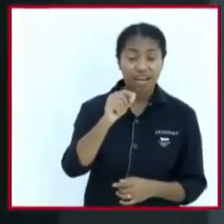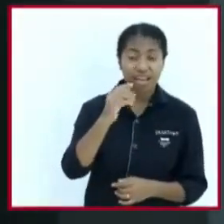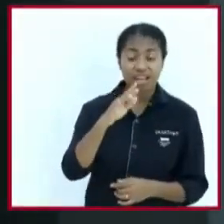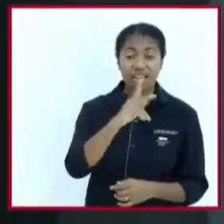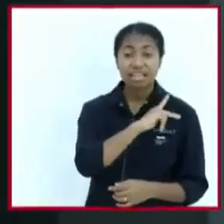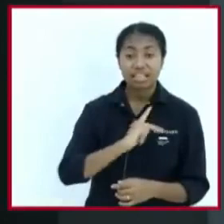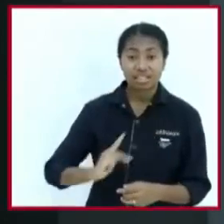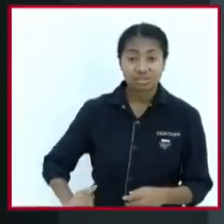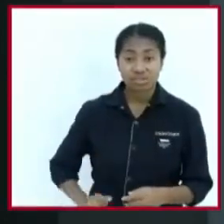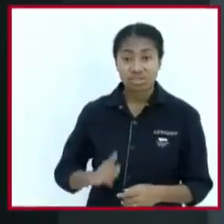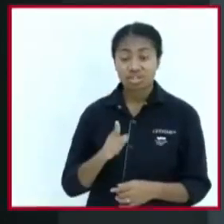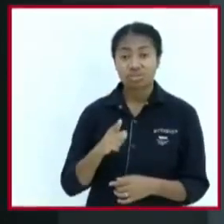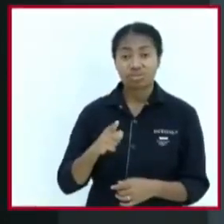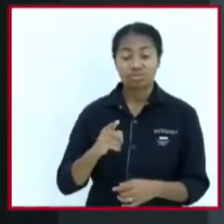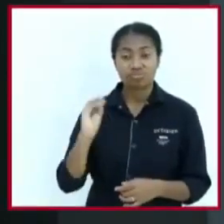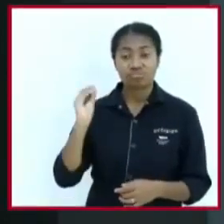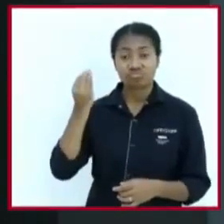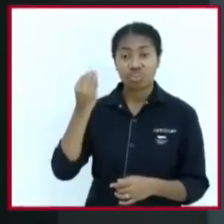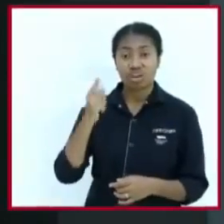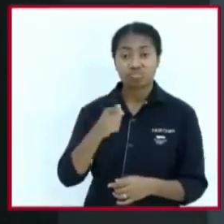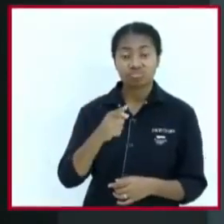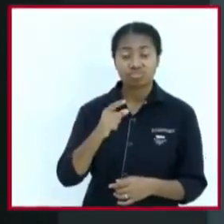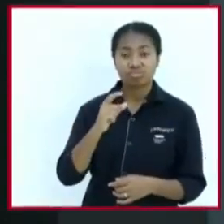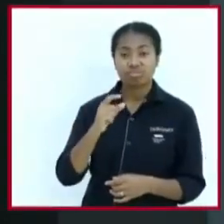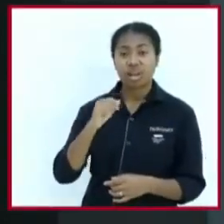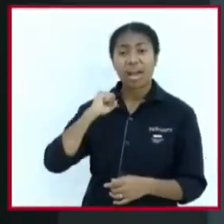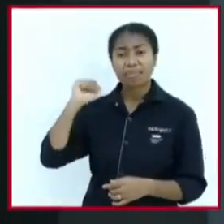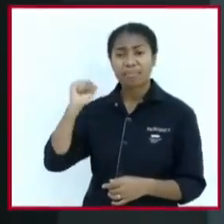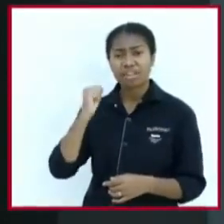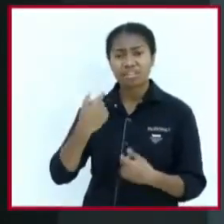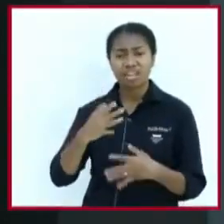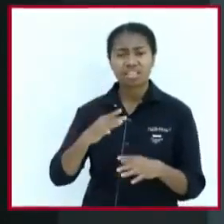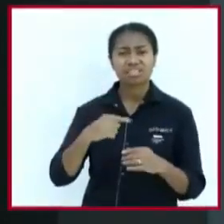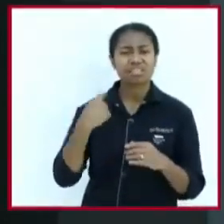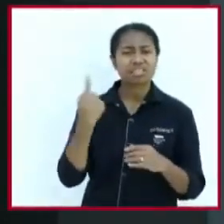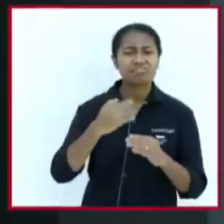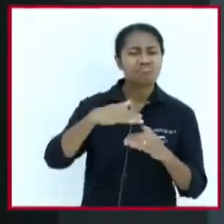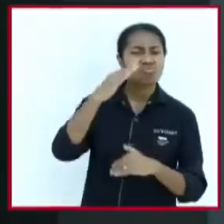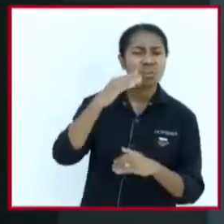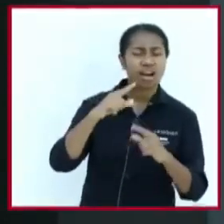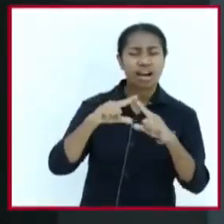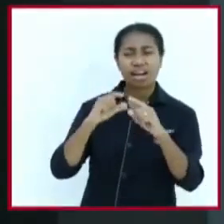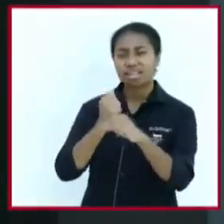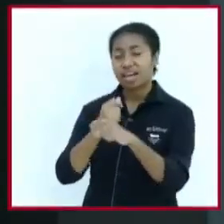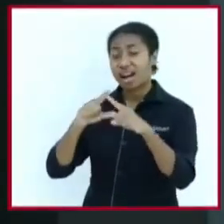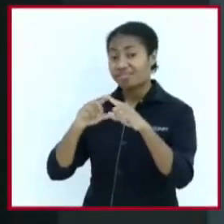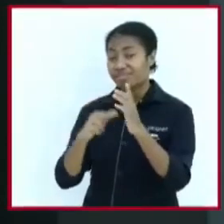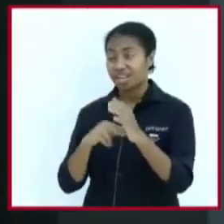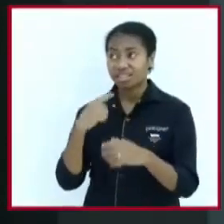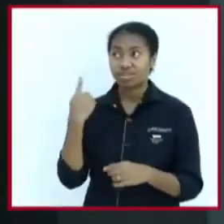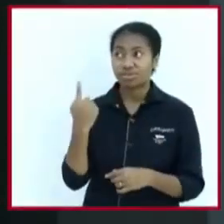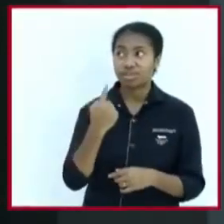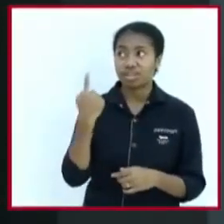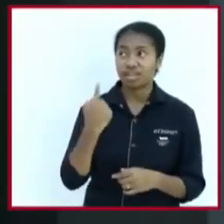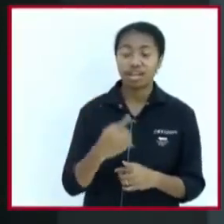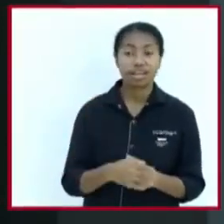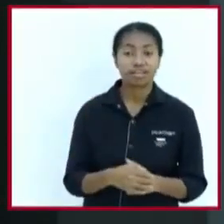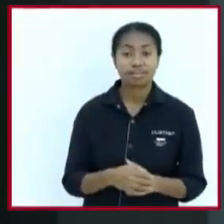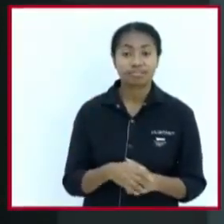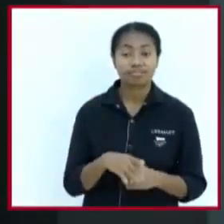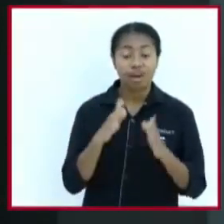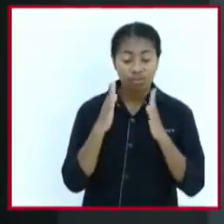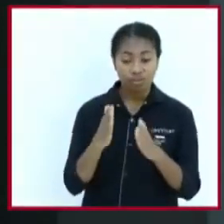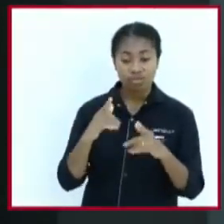yang terbaik unggul dari semua sistem agama di dunia terutama agama